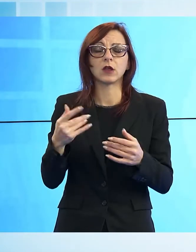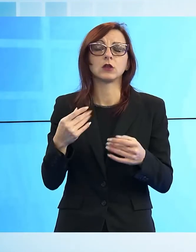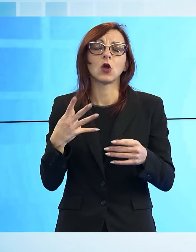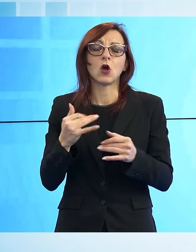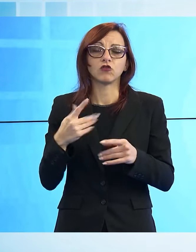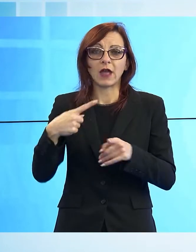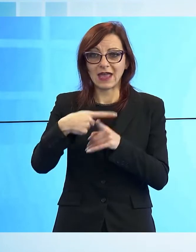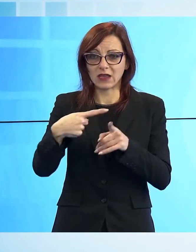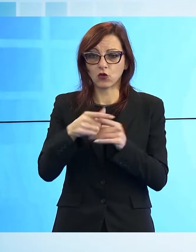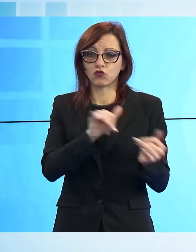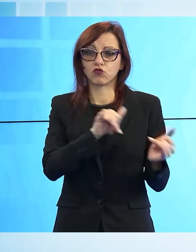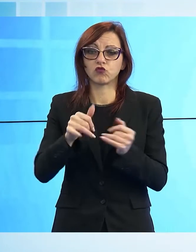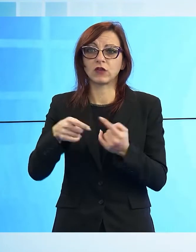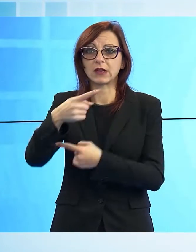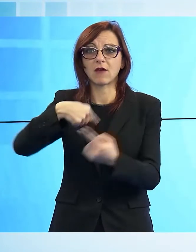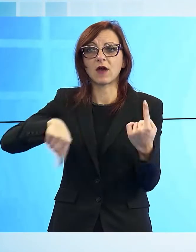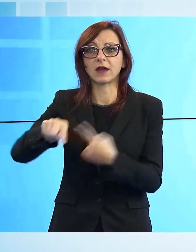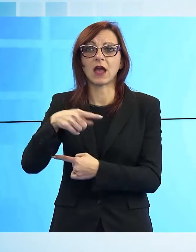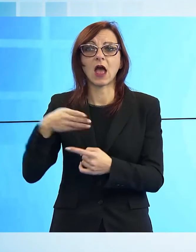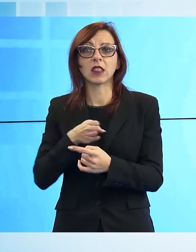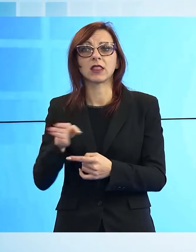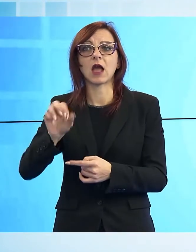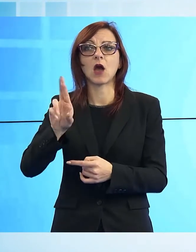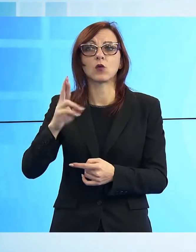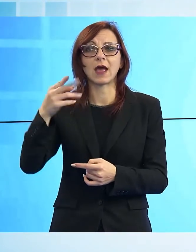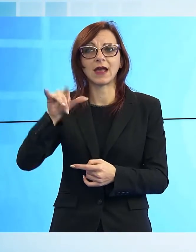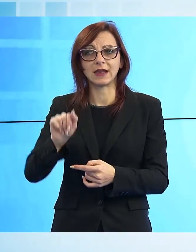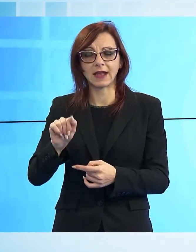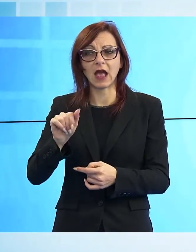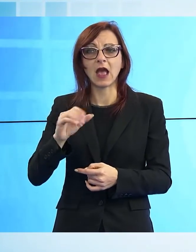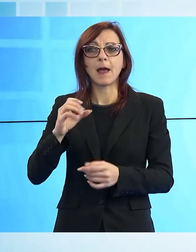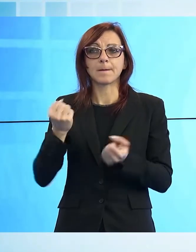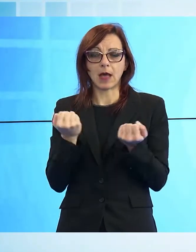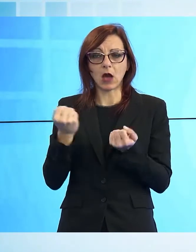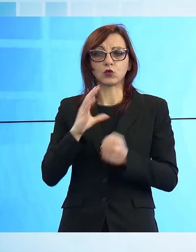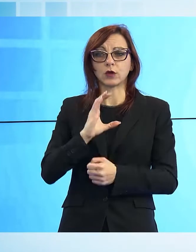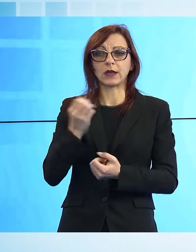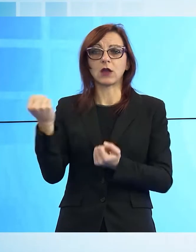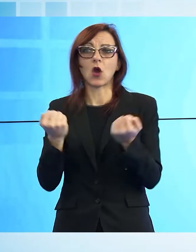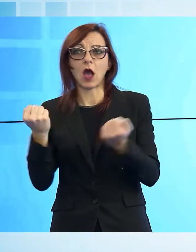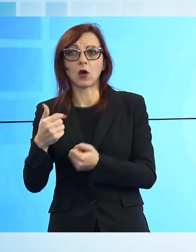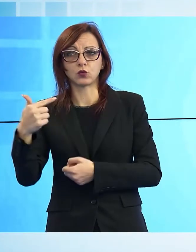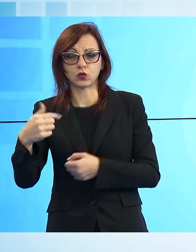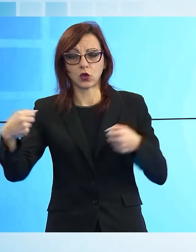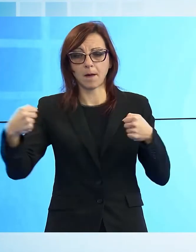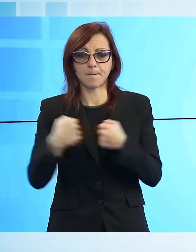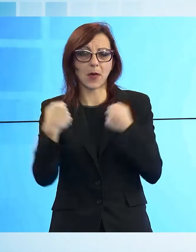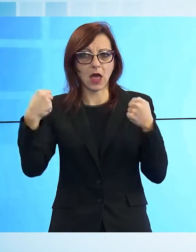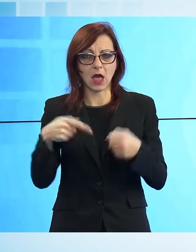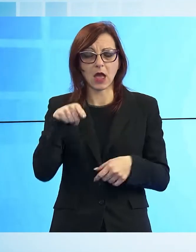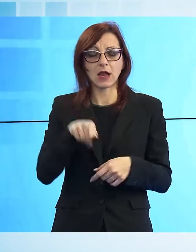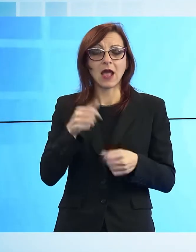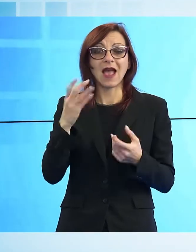Aurelia, una Renault Clio e una Toyota RAV. L'impatto è stato violento e la Clio si è ribaltata diverse volte,